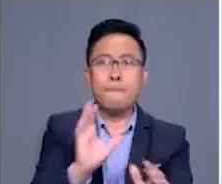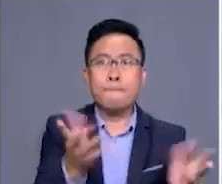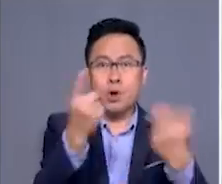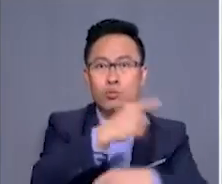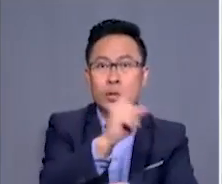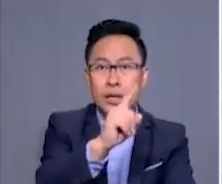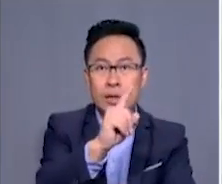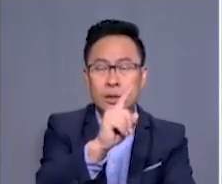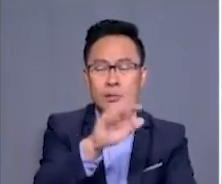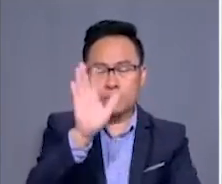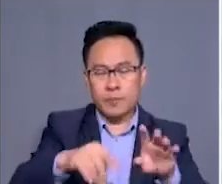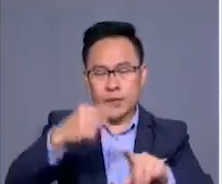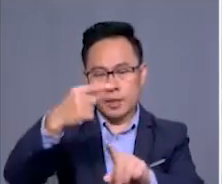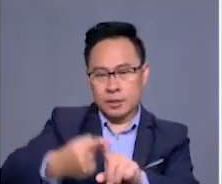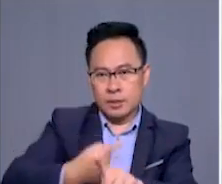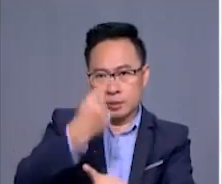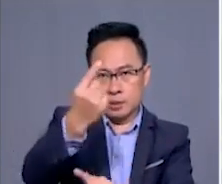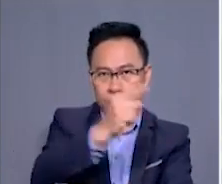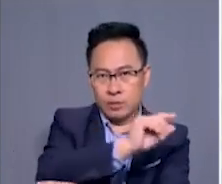น่าจะวันที่5ครับ